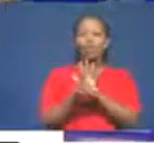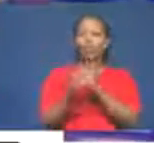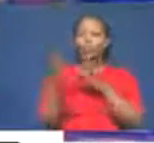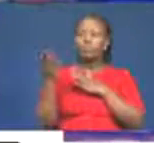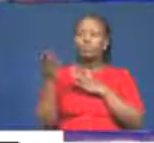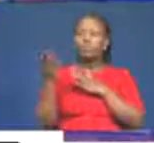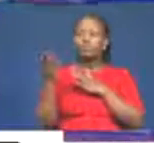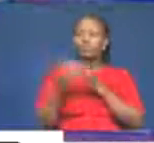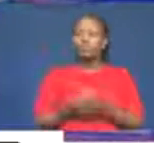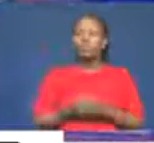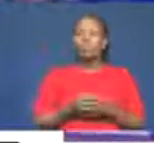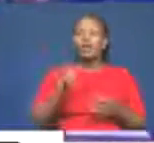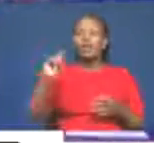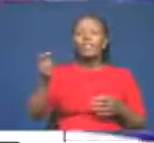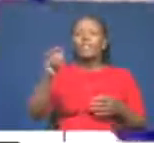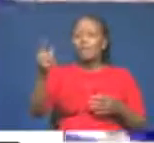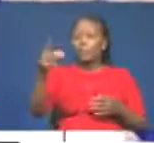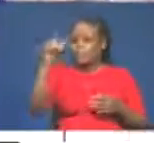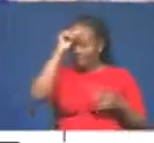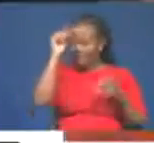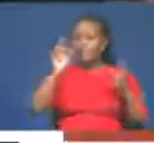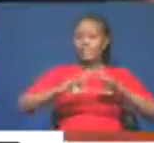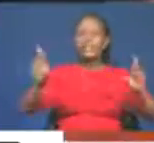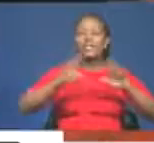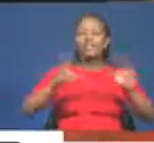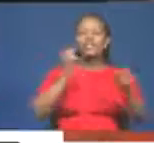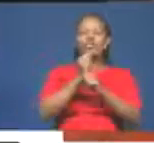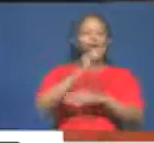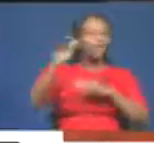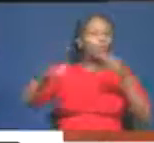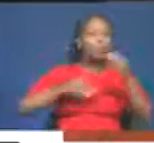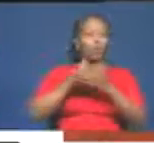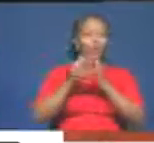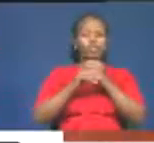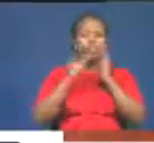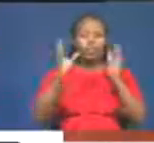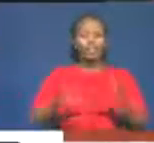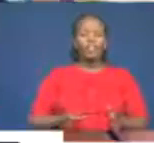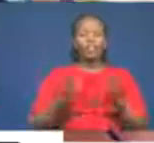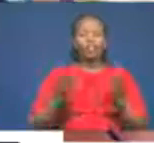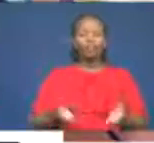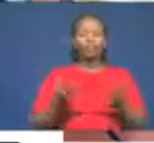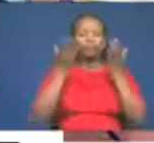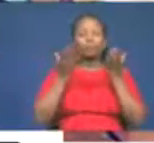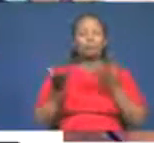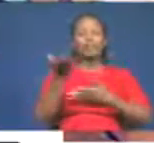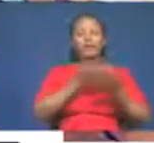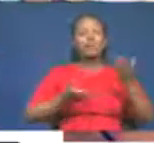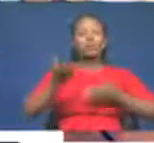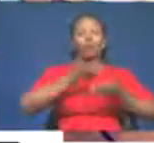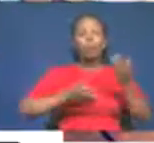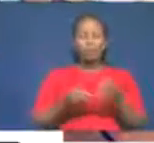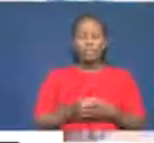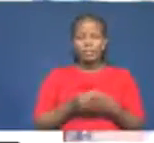Serikali ya Kenya Kwanza iko tayari kushirikiana na wadau wote ili kufanikisha ukuzi wa uchumi. Naibu Rais Rigathi